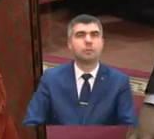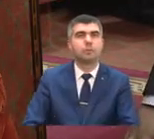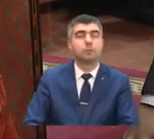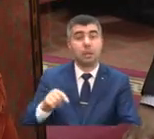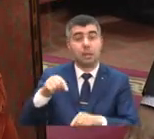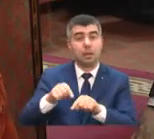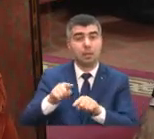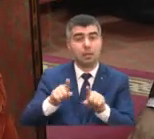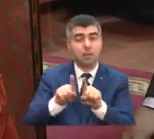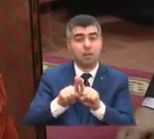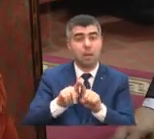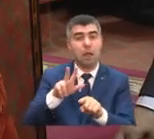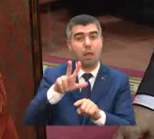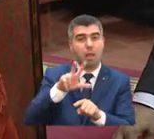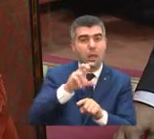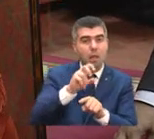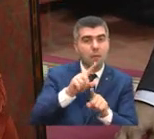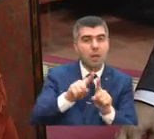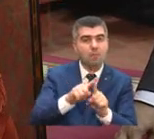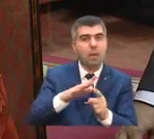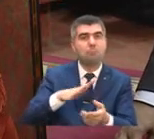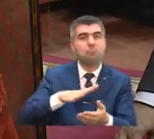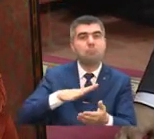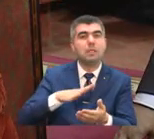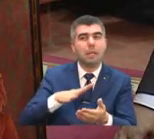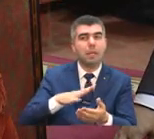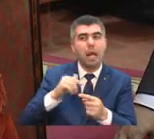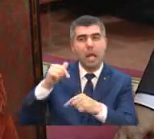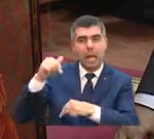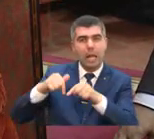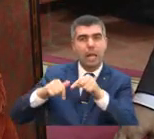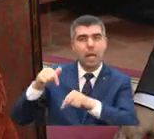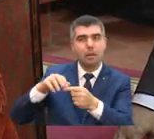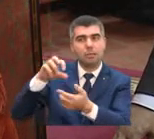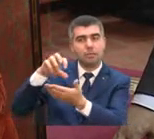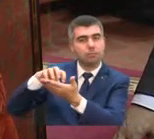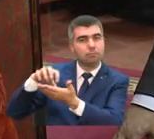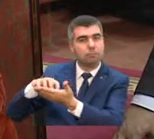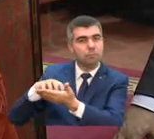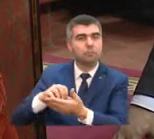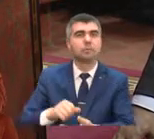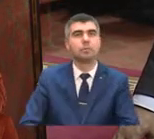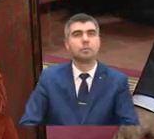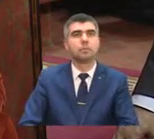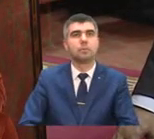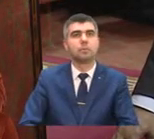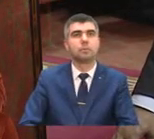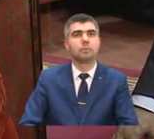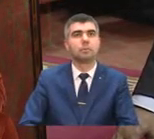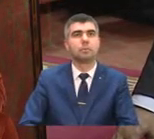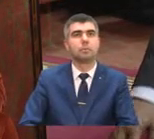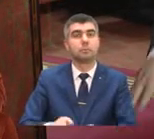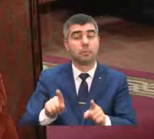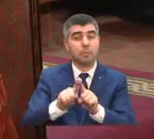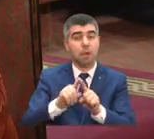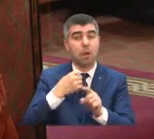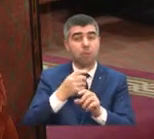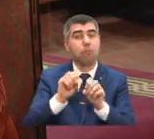كتعرفها بعض المدن، باش ما نقول جل المدن المغربيه، ظاهره اللي طبيعة الحال